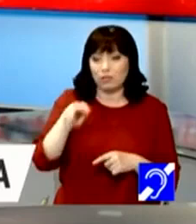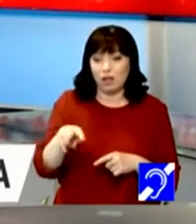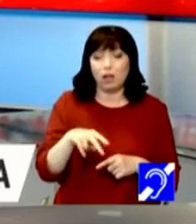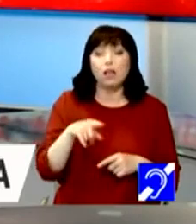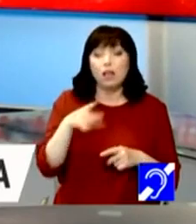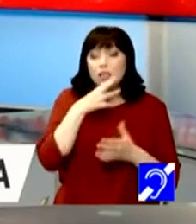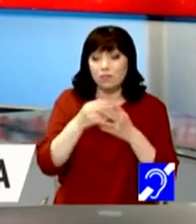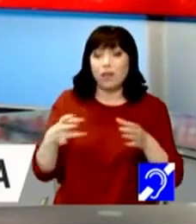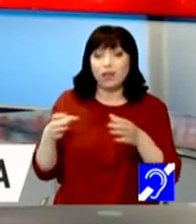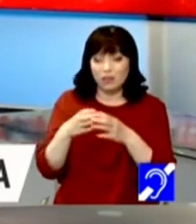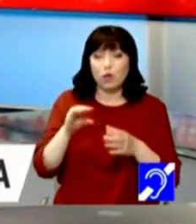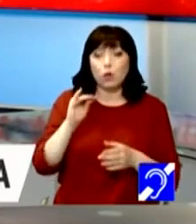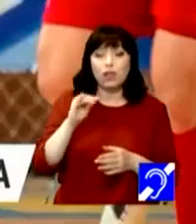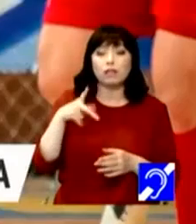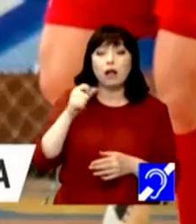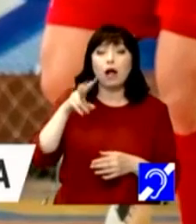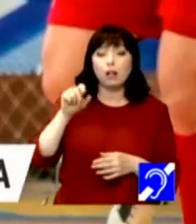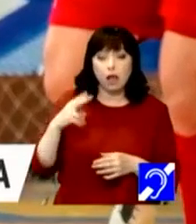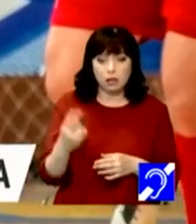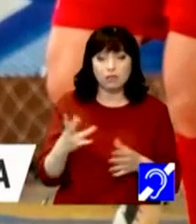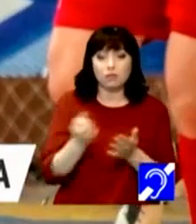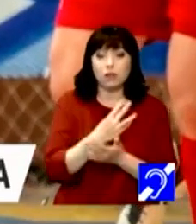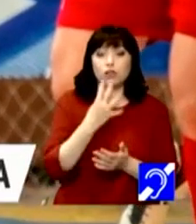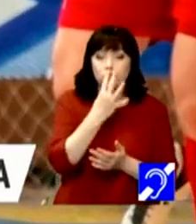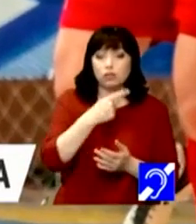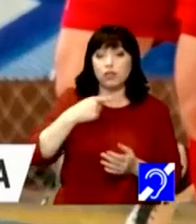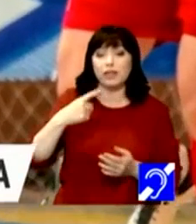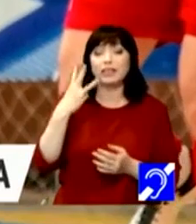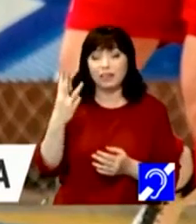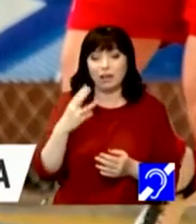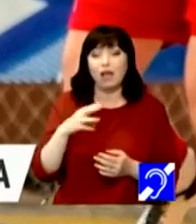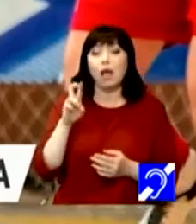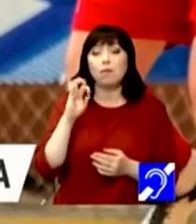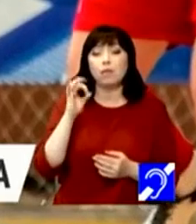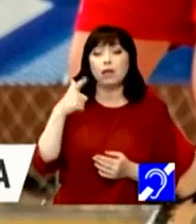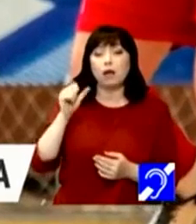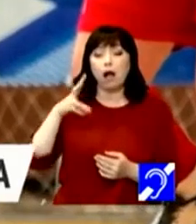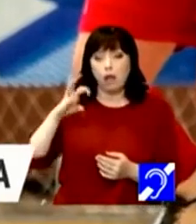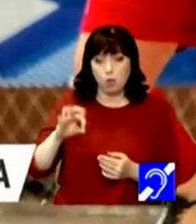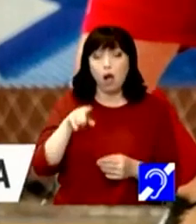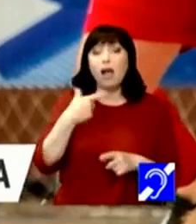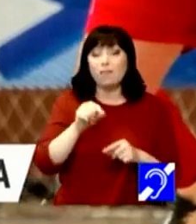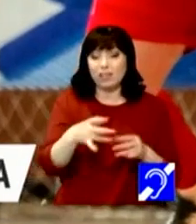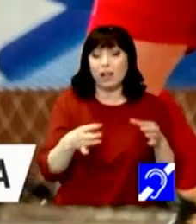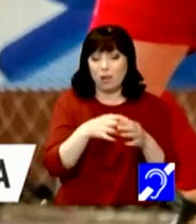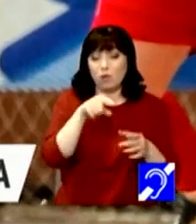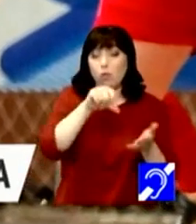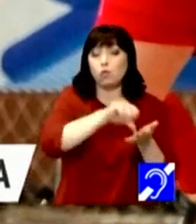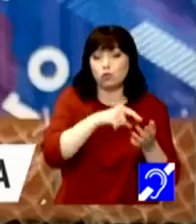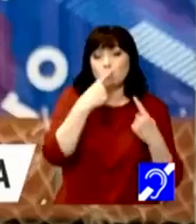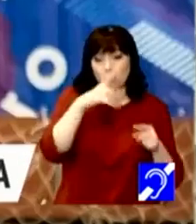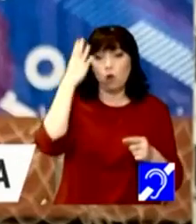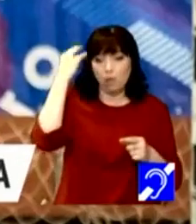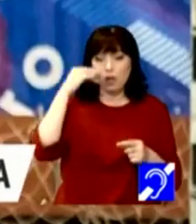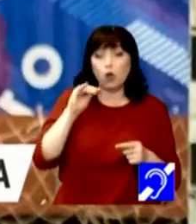finalei, echipa sa, United Galați, a învins cu 4-3 pe Auto Bergamo Deva, echipa la care evoluează un alt fotbalist